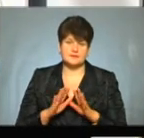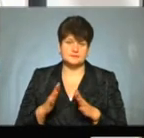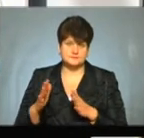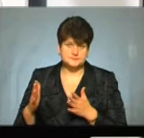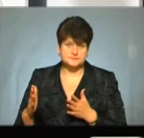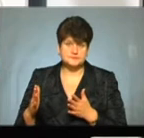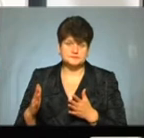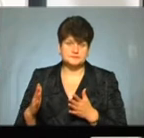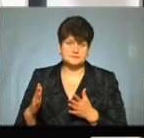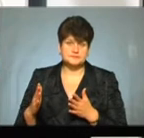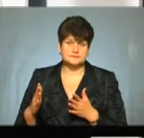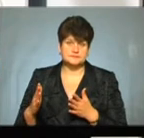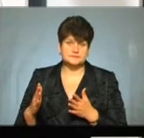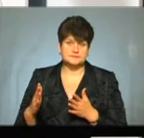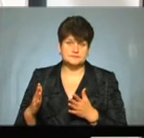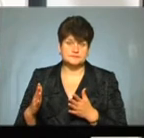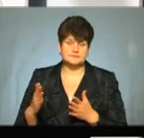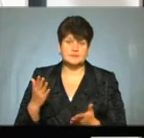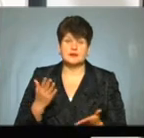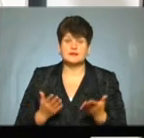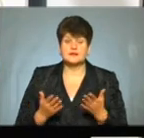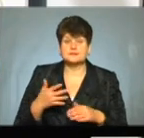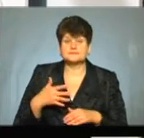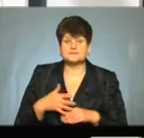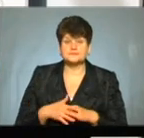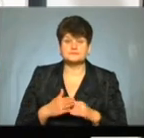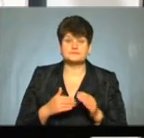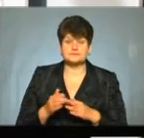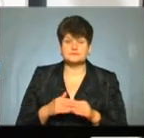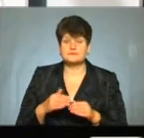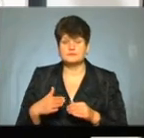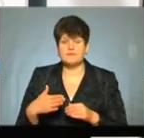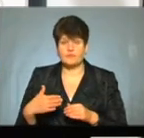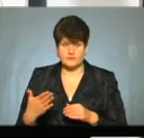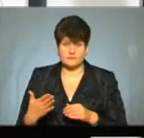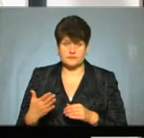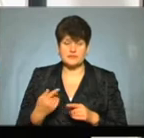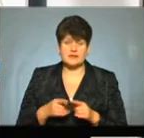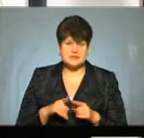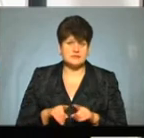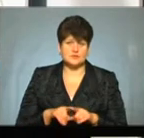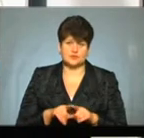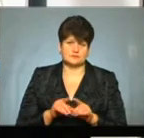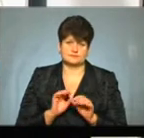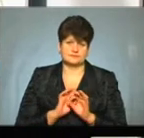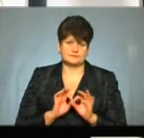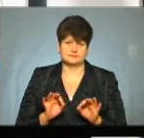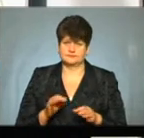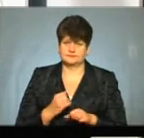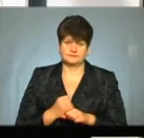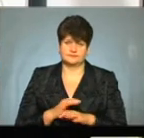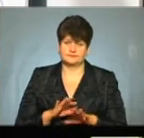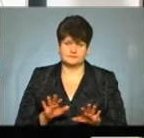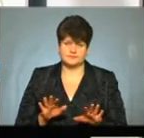але, ну, розумієте, з практичної точки зору, воно все одно недосконало. Ми ще поки